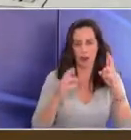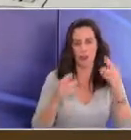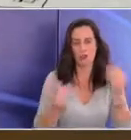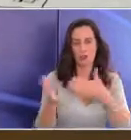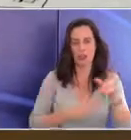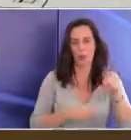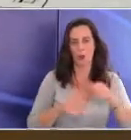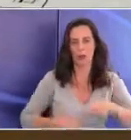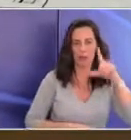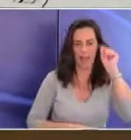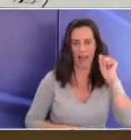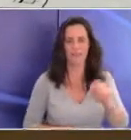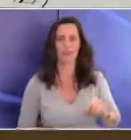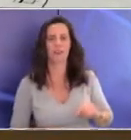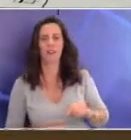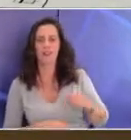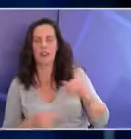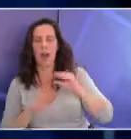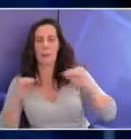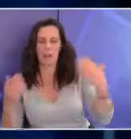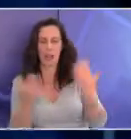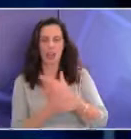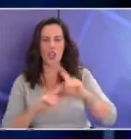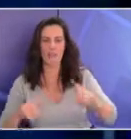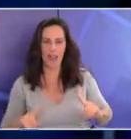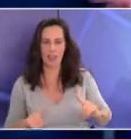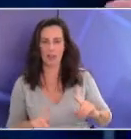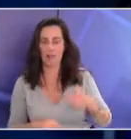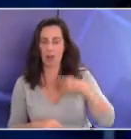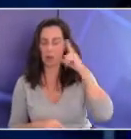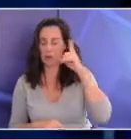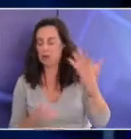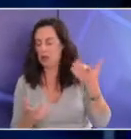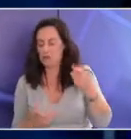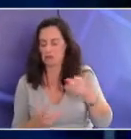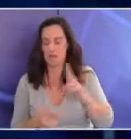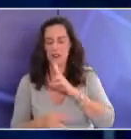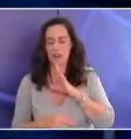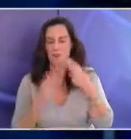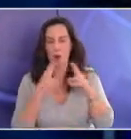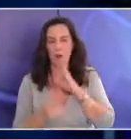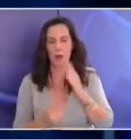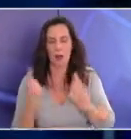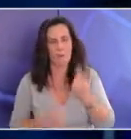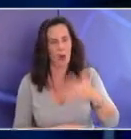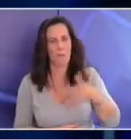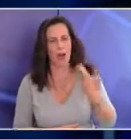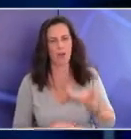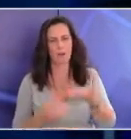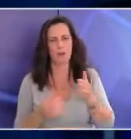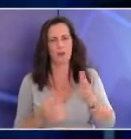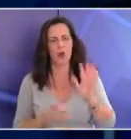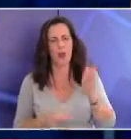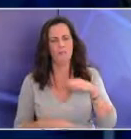שהדברים יסתדרו שם, בכל זאת. כן, יאניס פיירופולוס היווני שהגיע, אני לא יודע אם זה יוציא אותם מהדרך, אבל פתאום מרגיש, במיוחד אולי